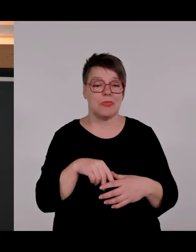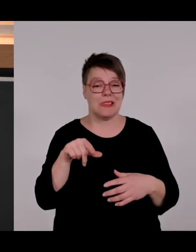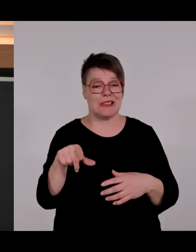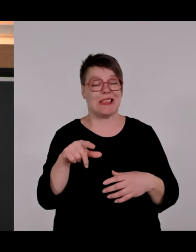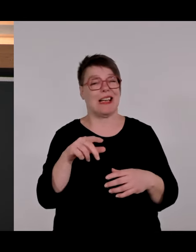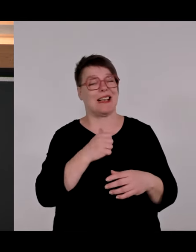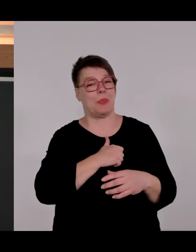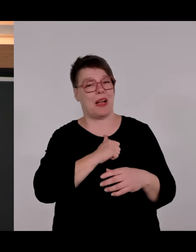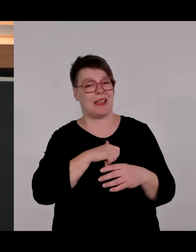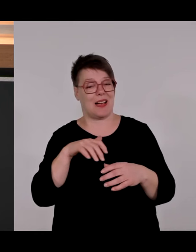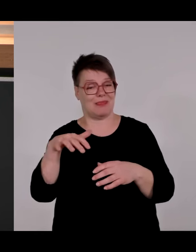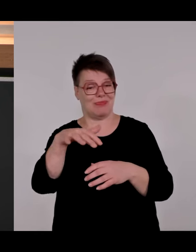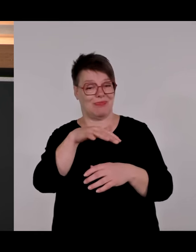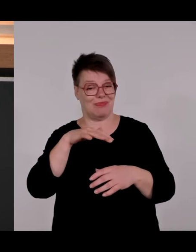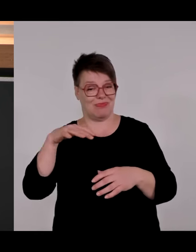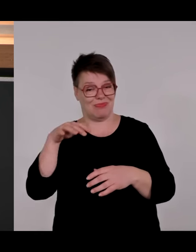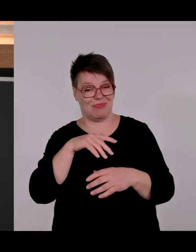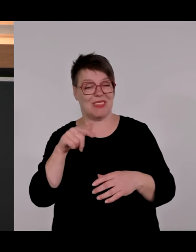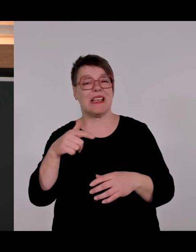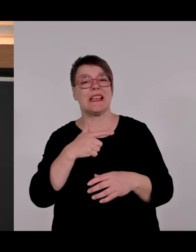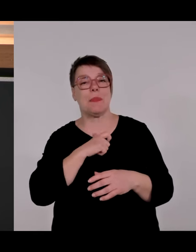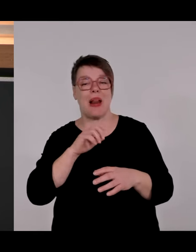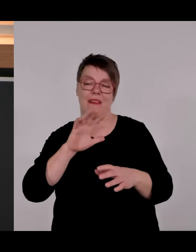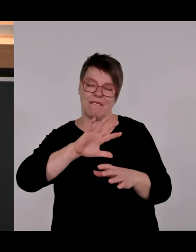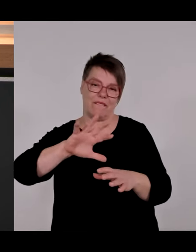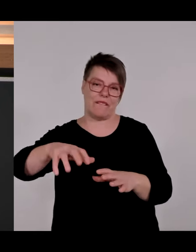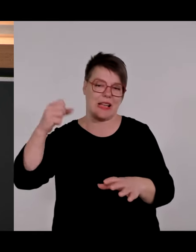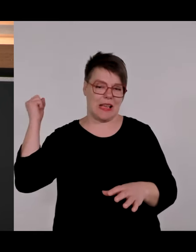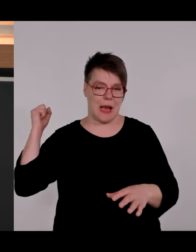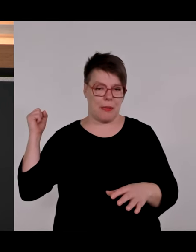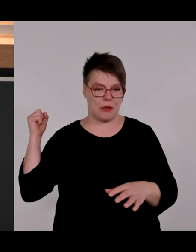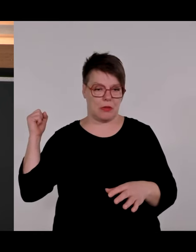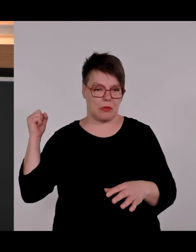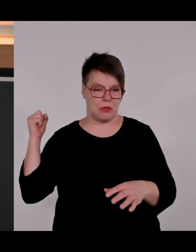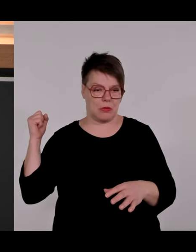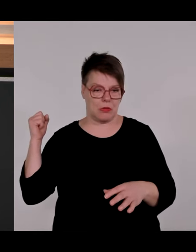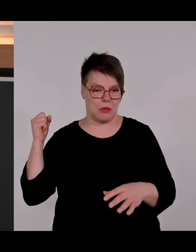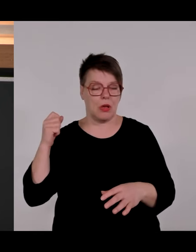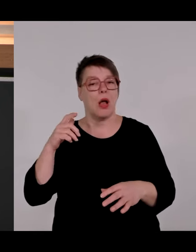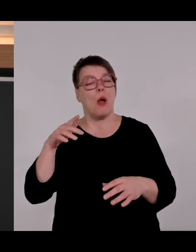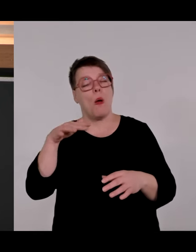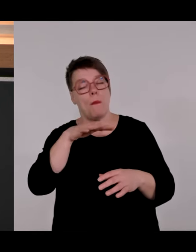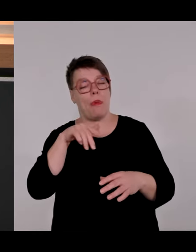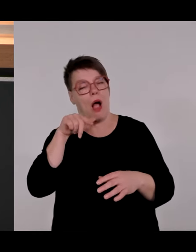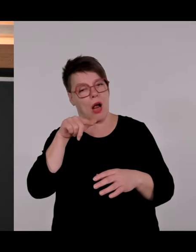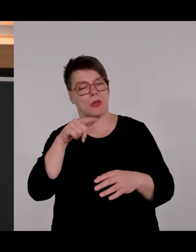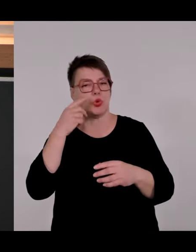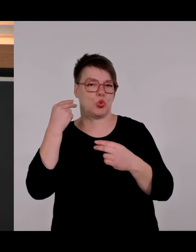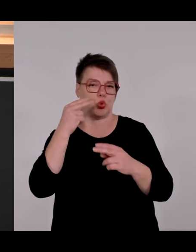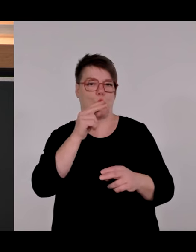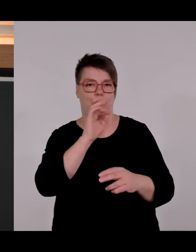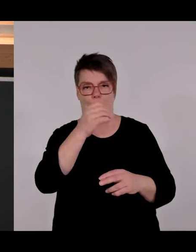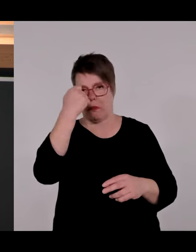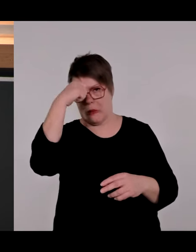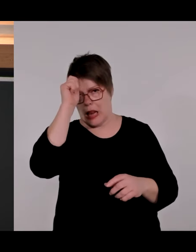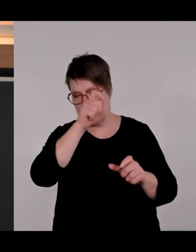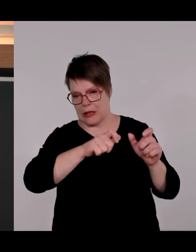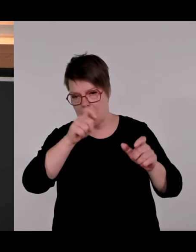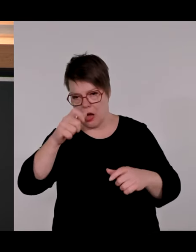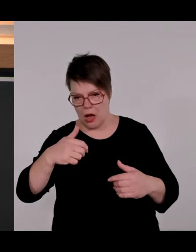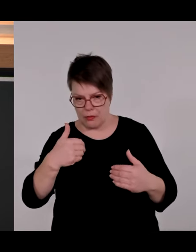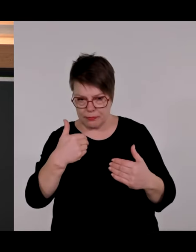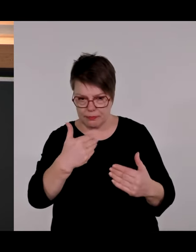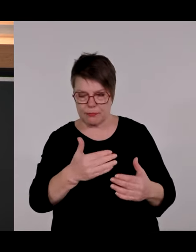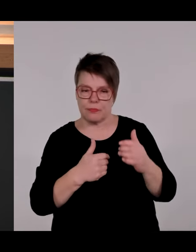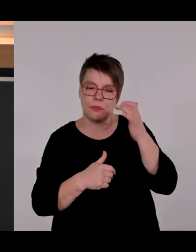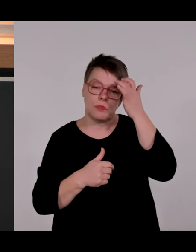den Kriminellen und geben diesen Park den Berlinerinnen und Berliner zurück, meine Damen und Herren. Das ist das Ziel, warum wir